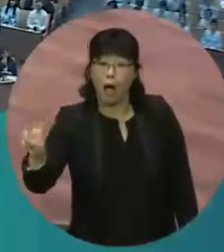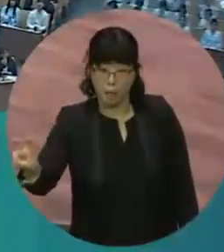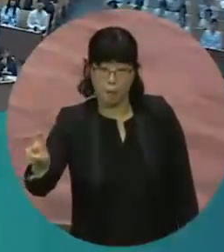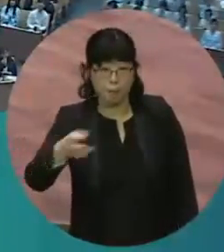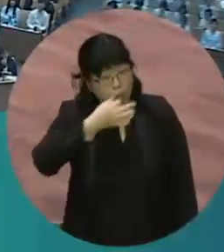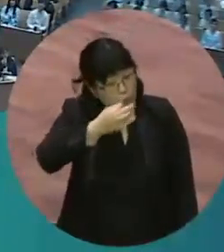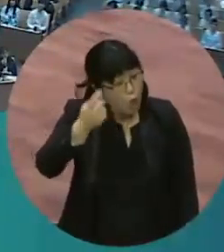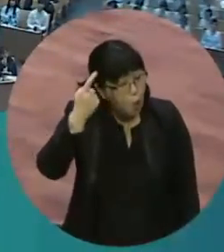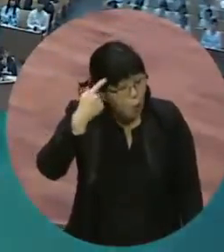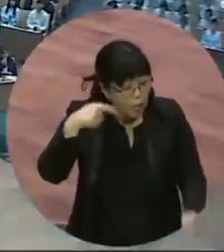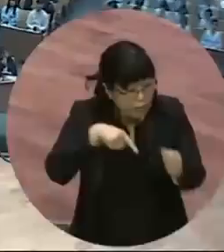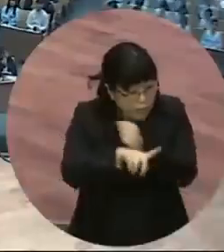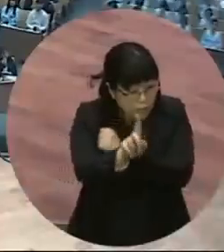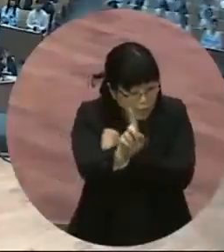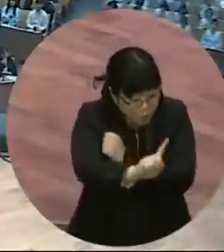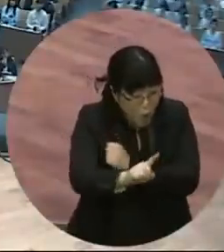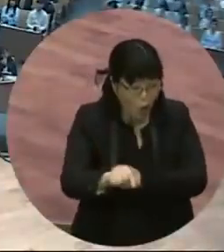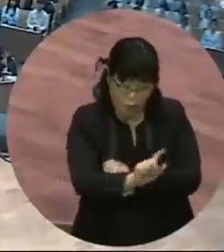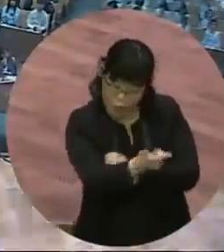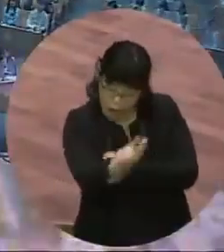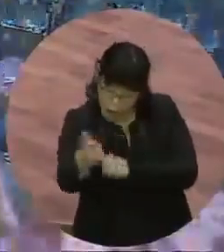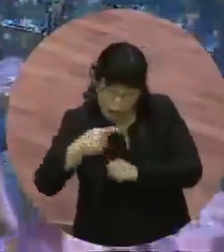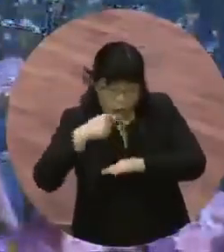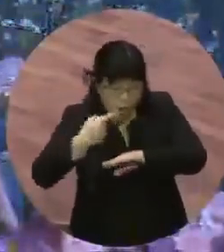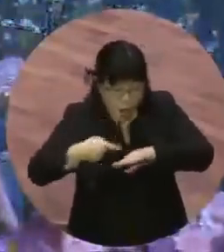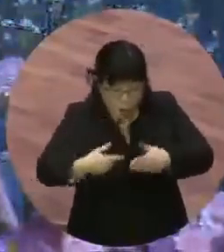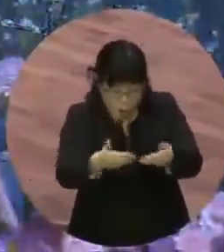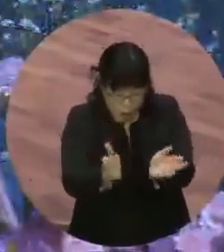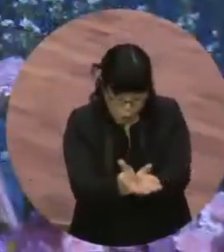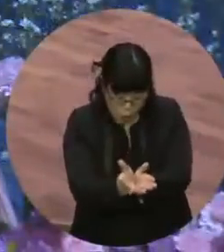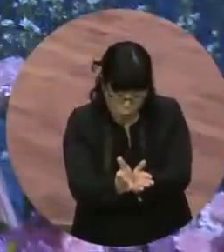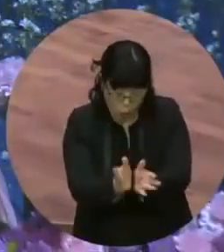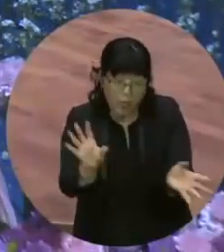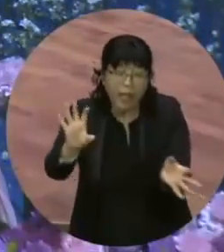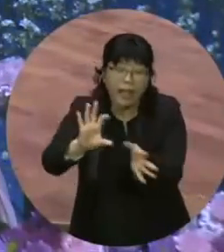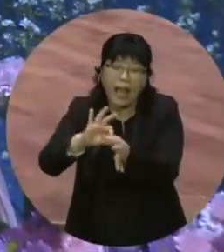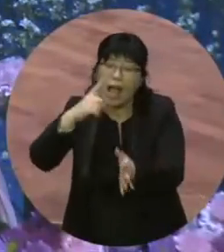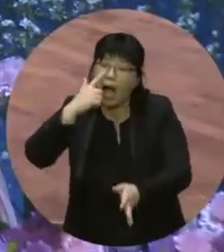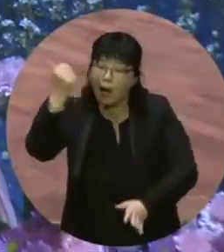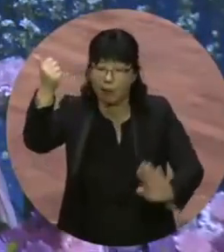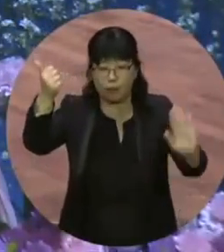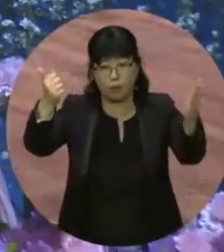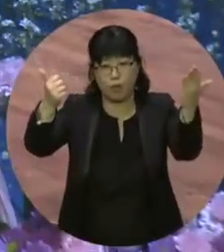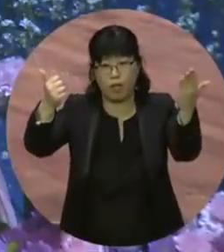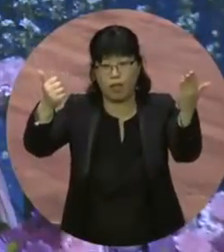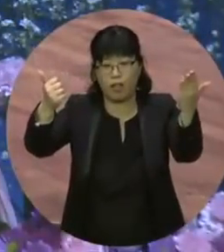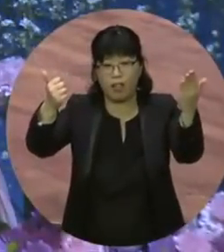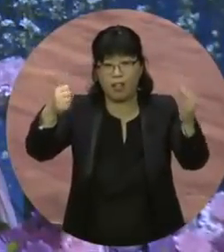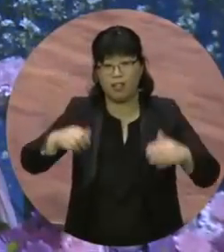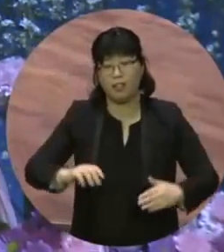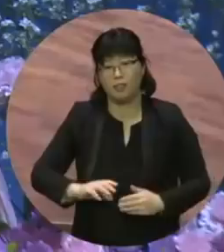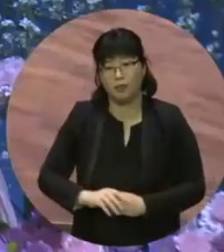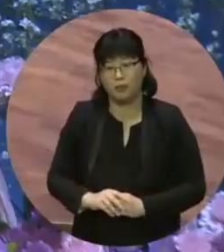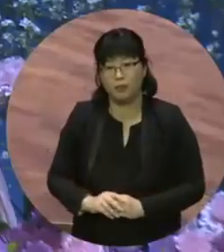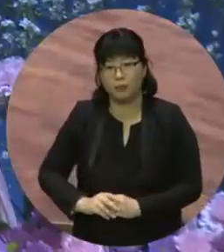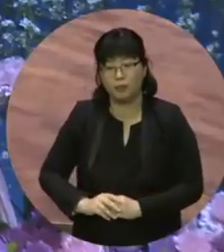함이라. 자, 하나님께서는 영적 무감각 속에 빠져 있는 이